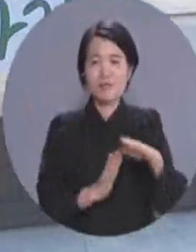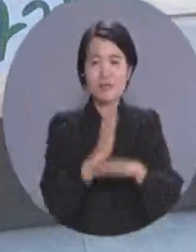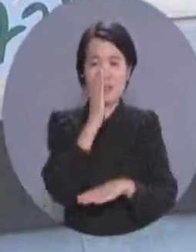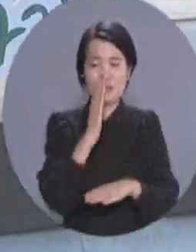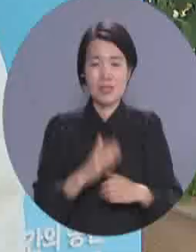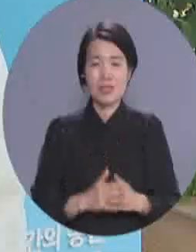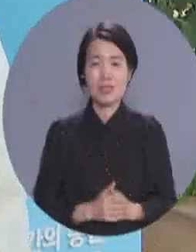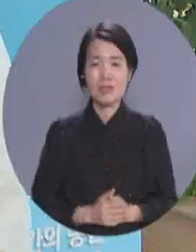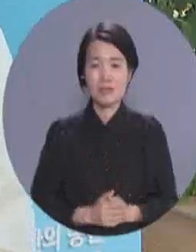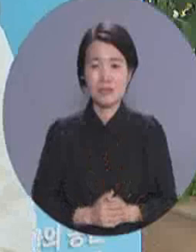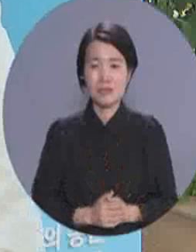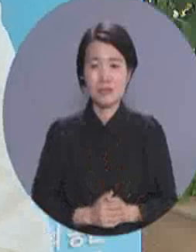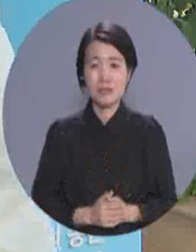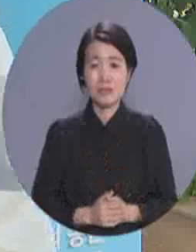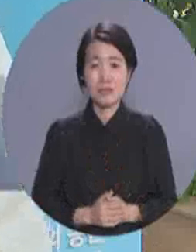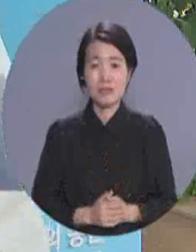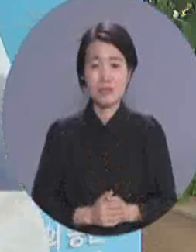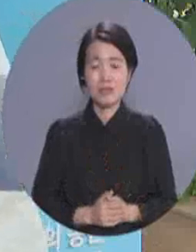넘어섰습니다